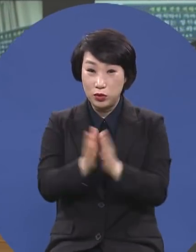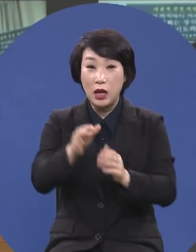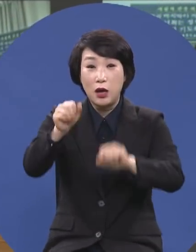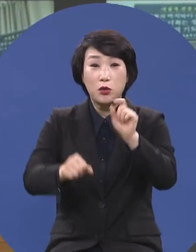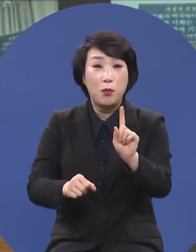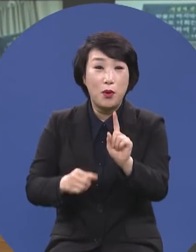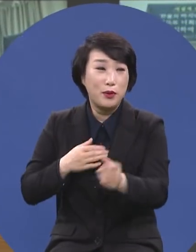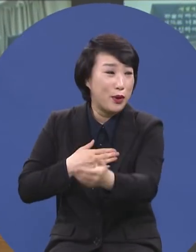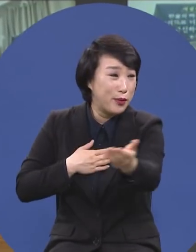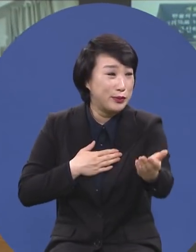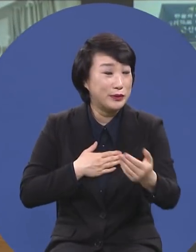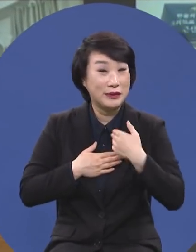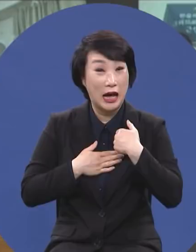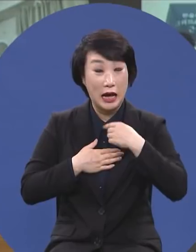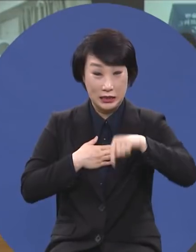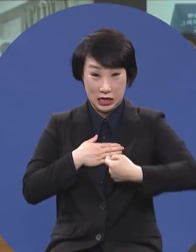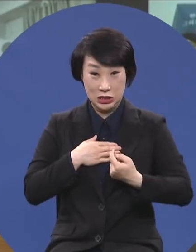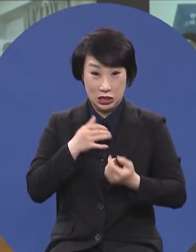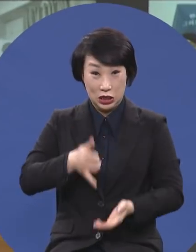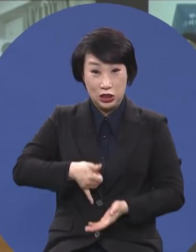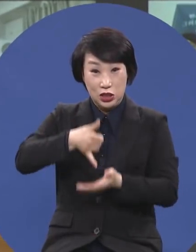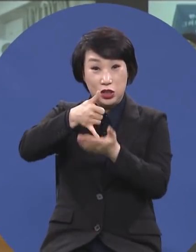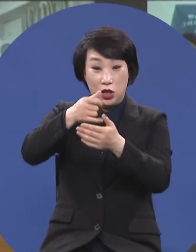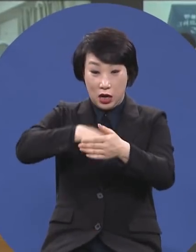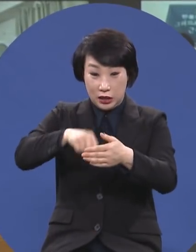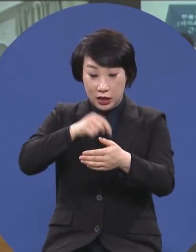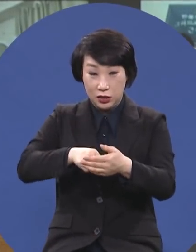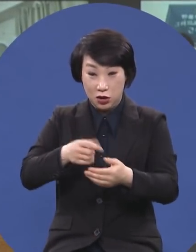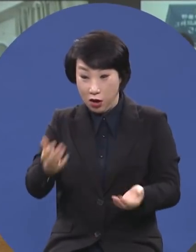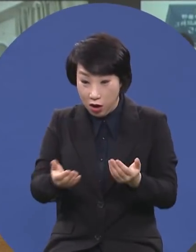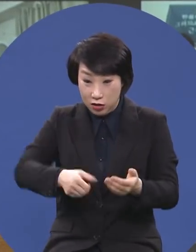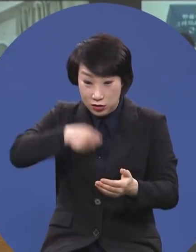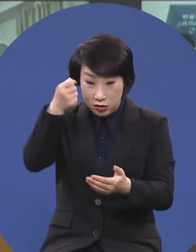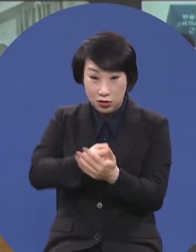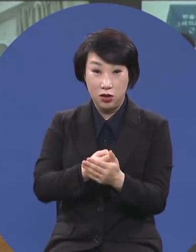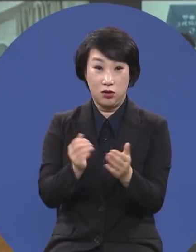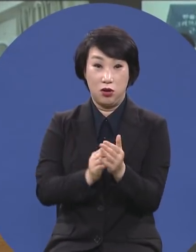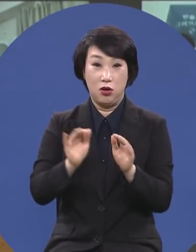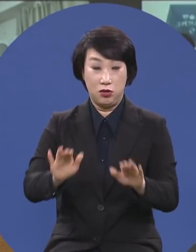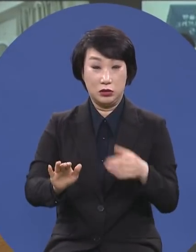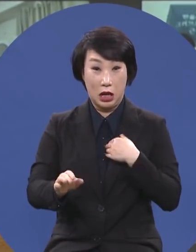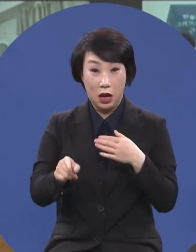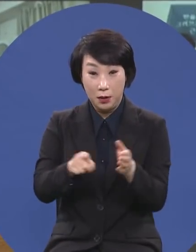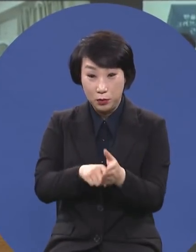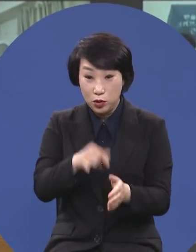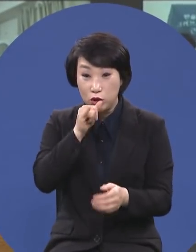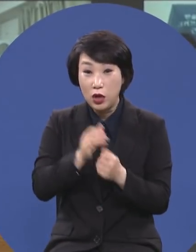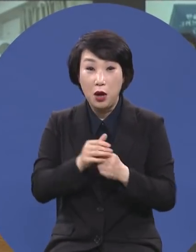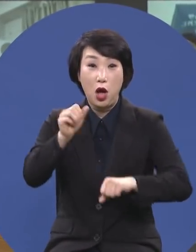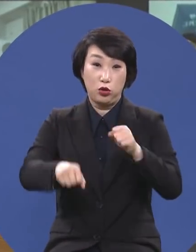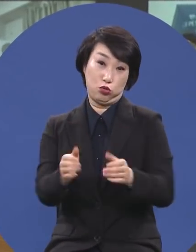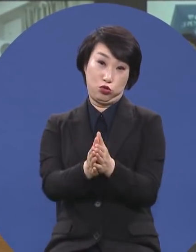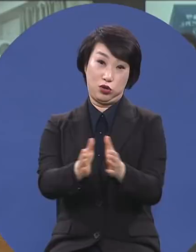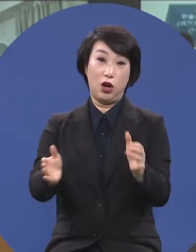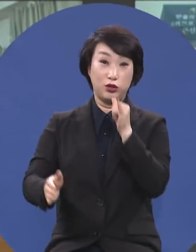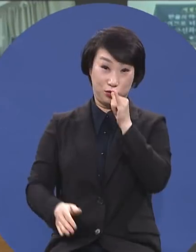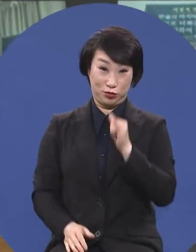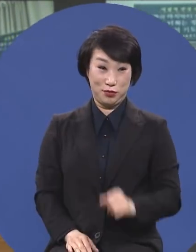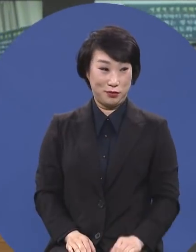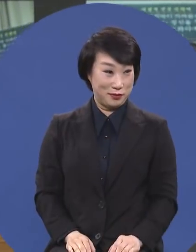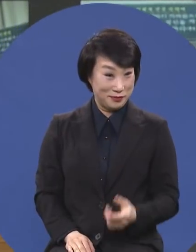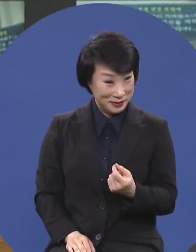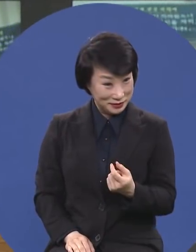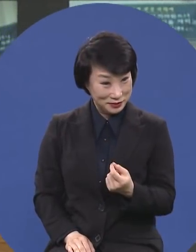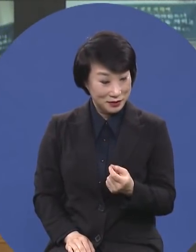행동은 자기 자신의 인격 속에서 판단해서 믿기 때문에 행동에 온